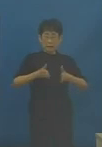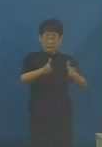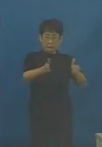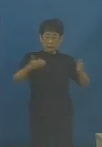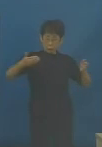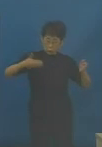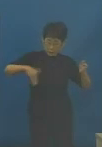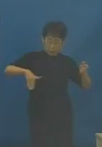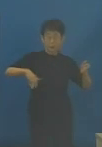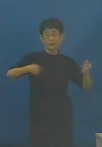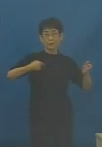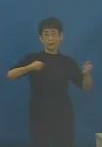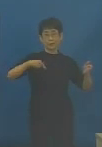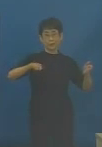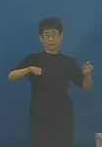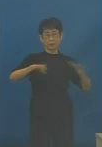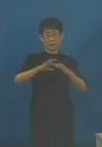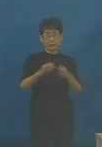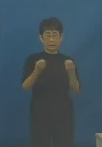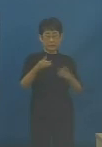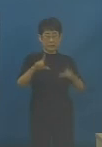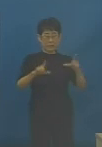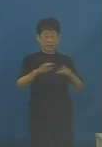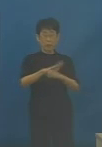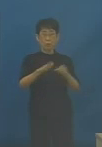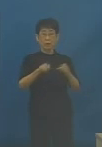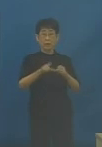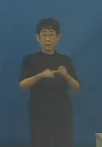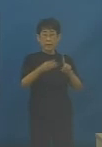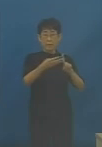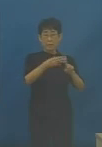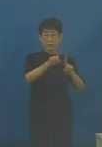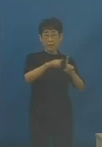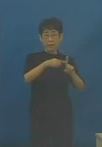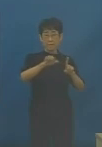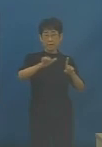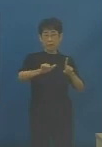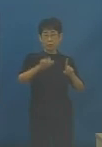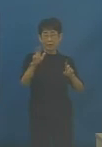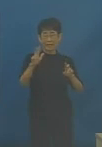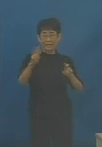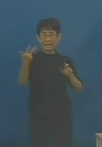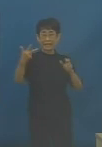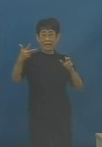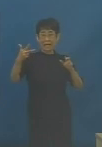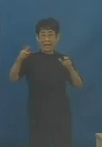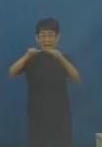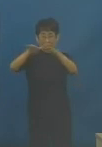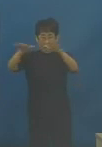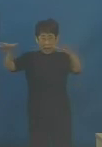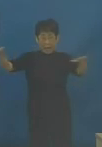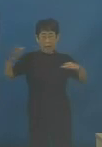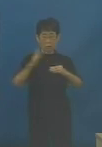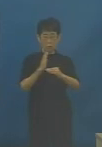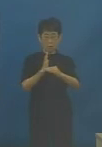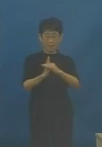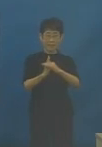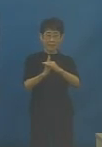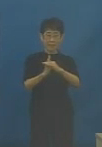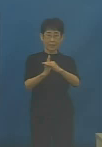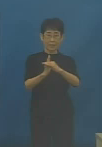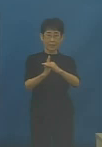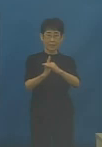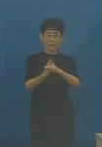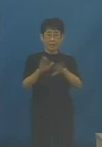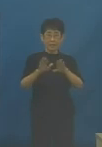。新型コロナで言えば BA.5 の第7波の真っただ中でありますし、い